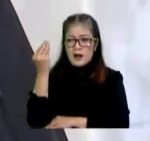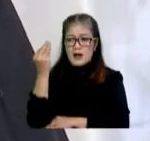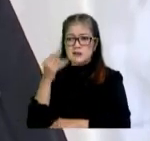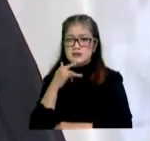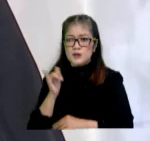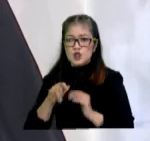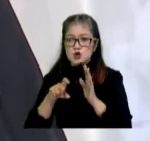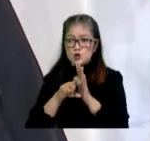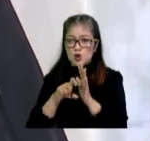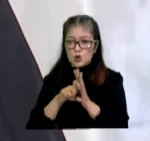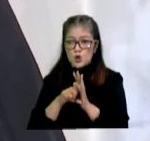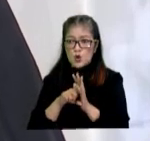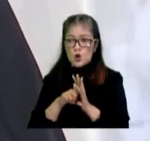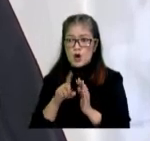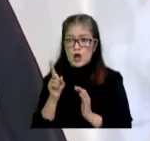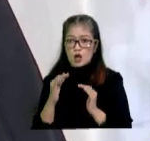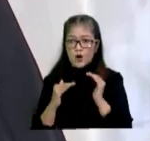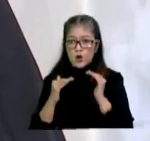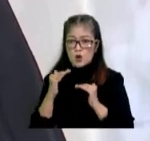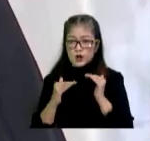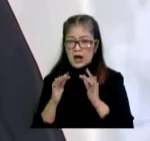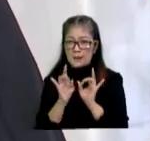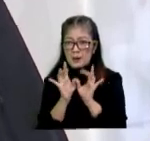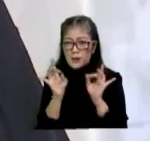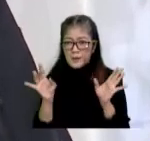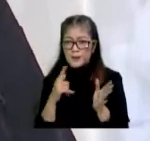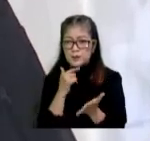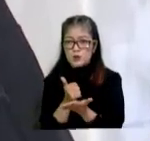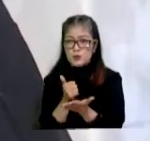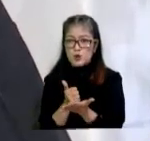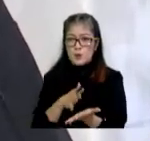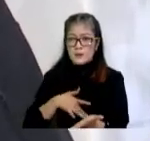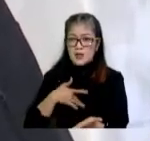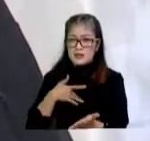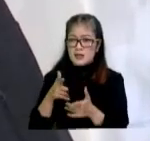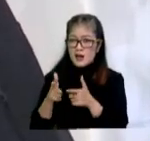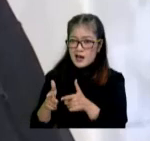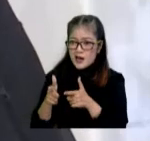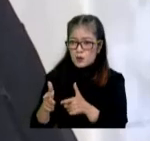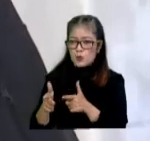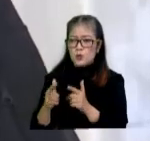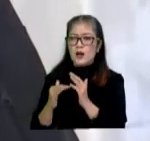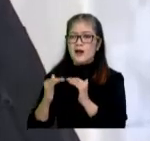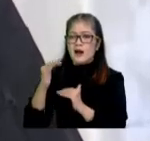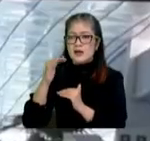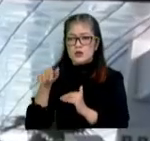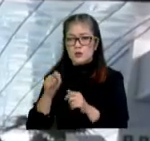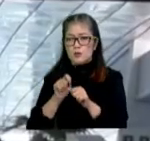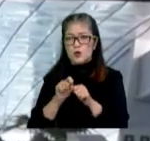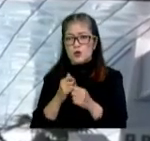perhotelan, travel agent, mereka juga sangat terganggu dengan ini. Jadi dengan kenaikan ini, menurut saya ini membebani